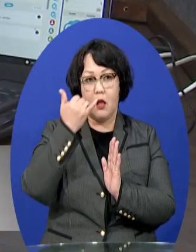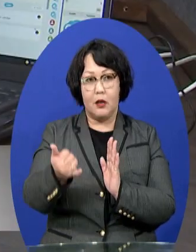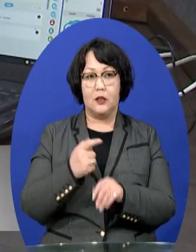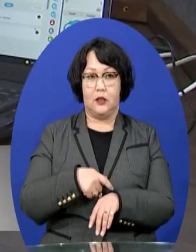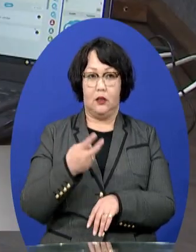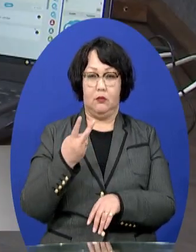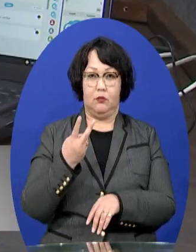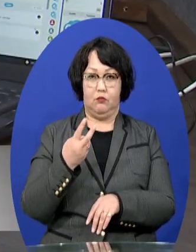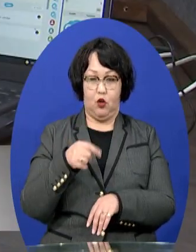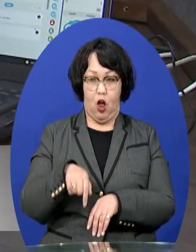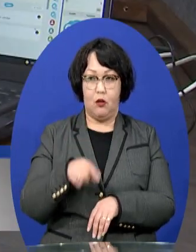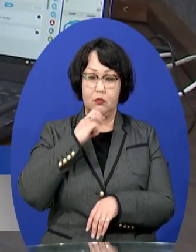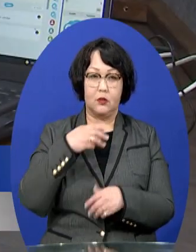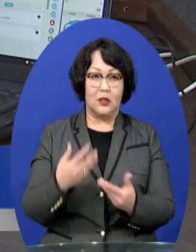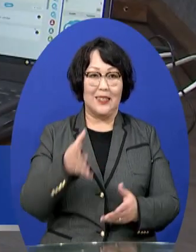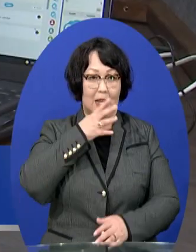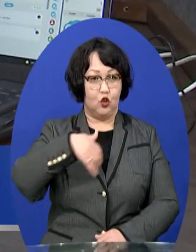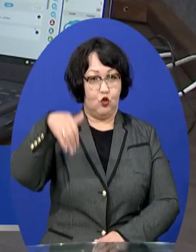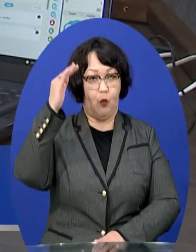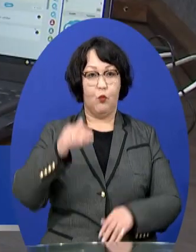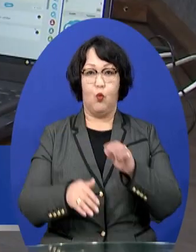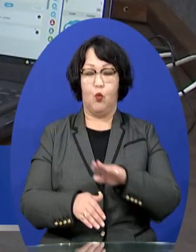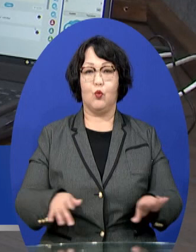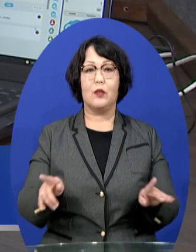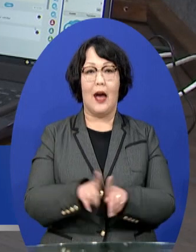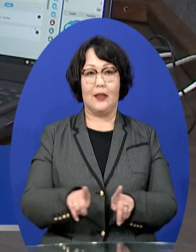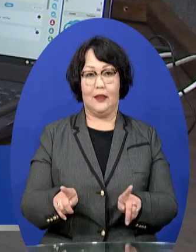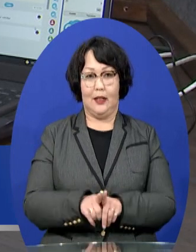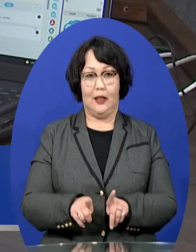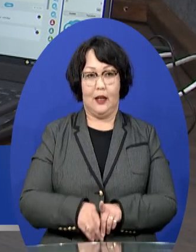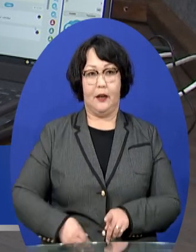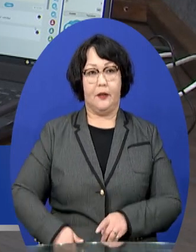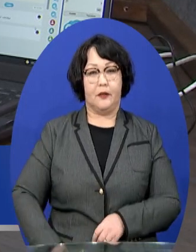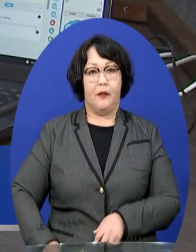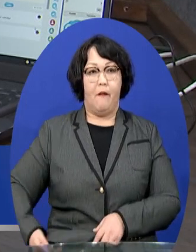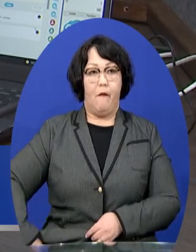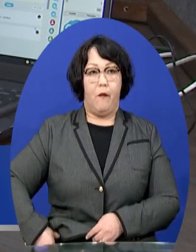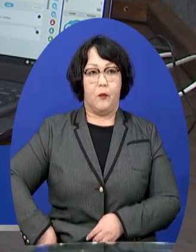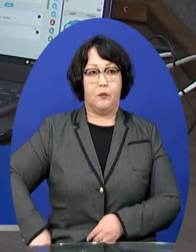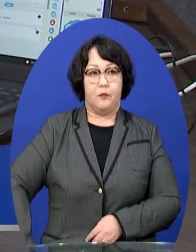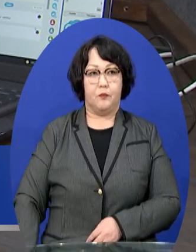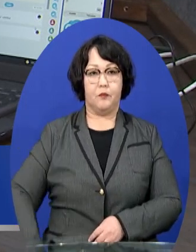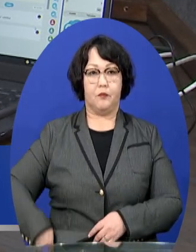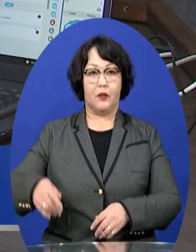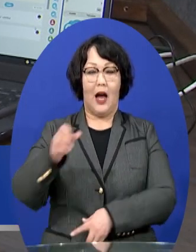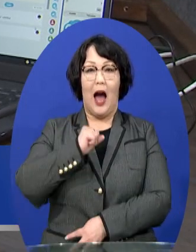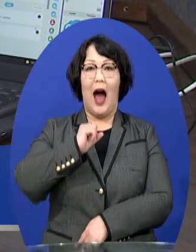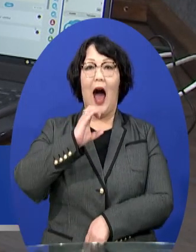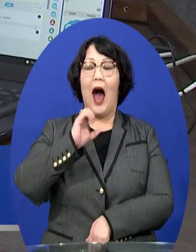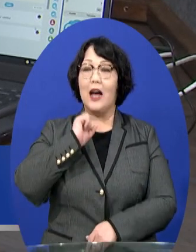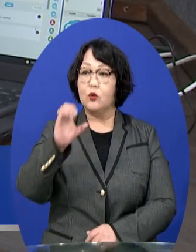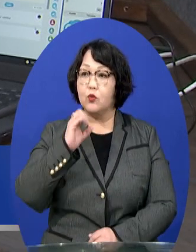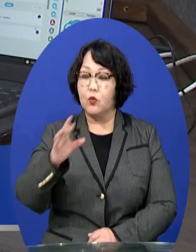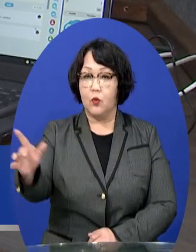Ерөнхийдөө бол насан туршид хэвчтэй адилхан шинжтэй дүүд илэрч байгаа. А бид бол одоо тэр асуумжийн аваад ерөнхий биеийн байдлыг нь үнэлж